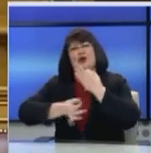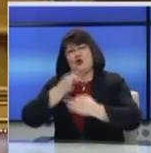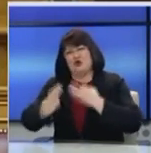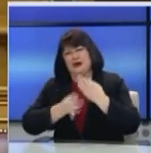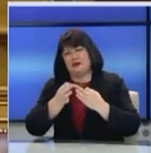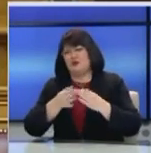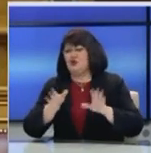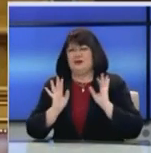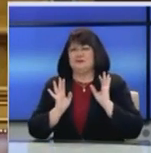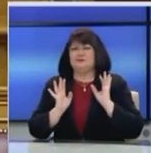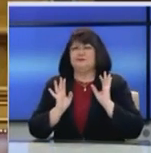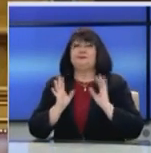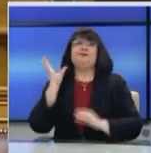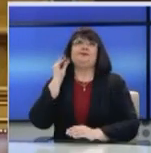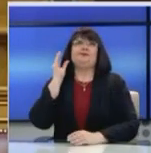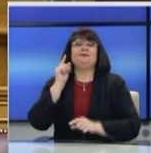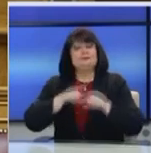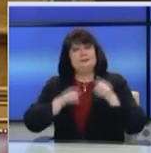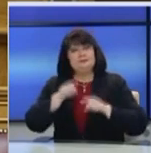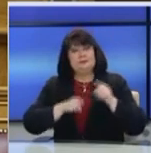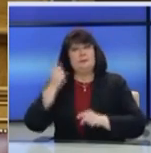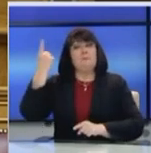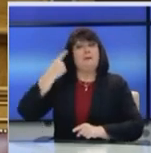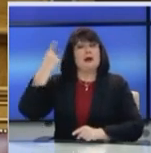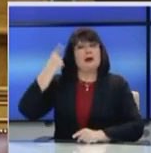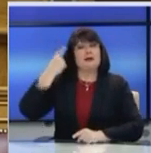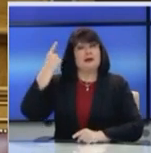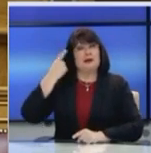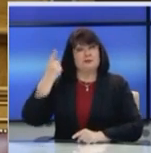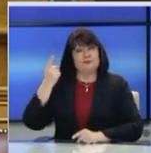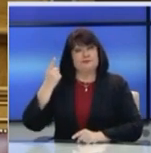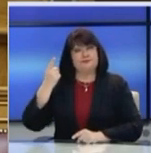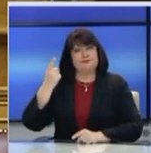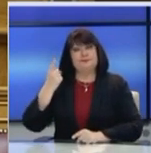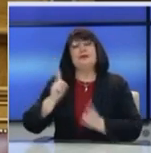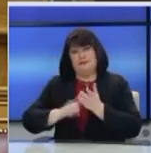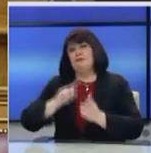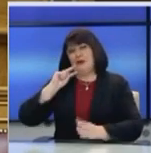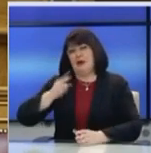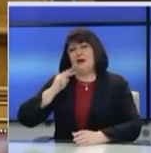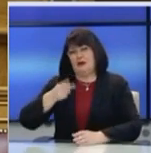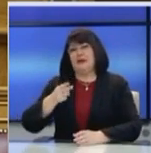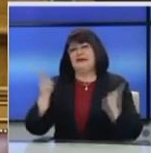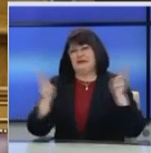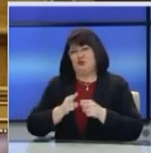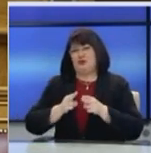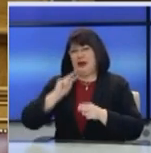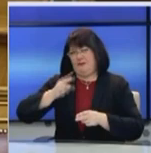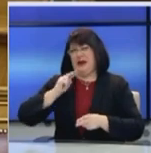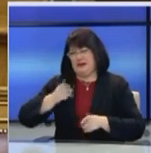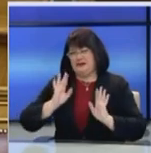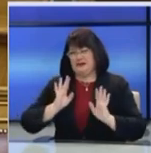δευτερολογήσω. Όμως άκουσα ορισμένες παρατηρήσεις οι οποίες χρήζουν κάποια